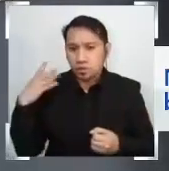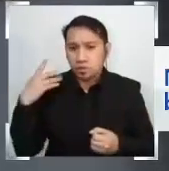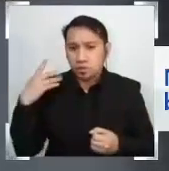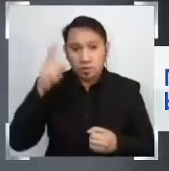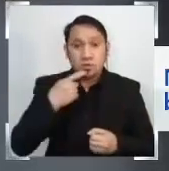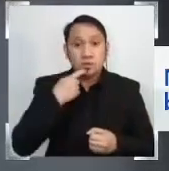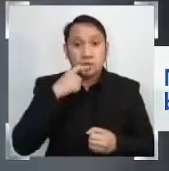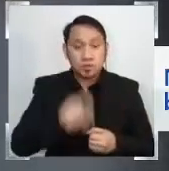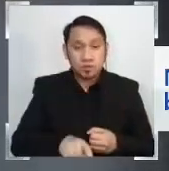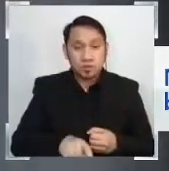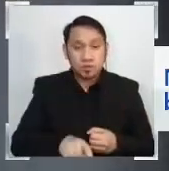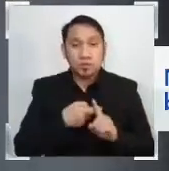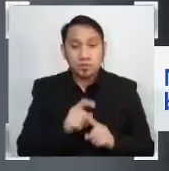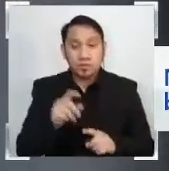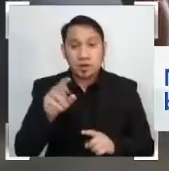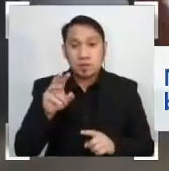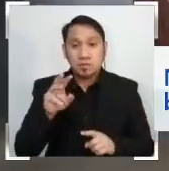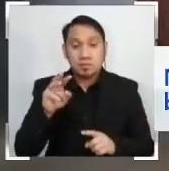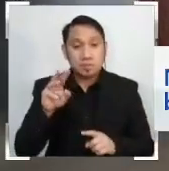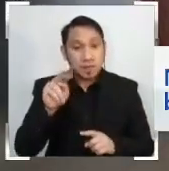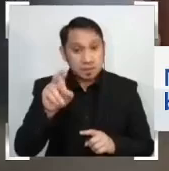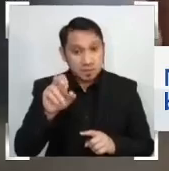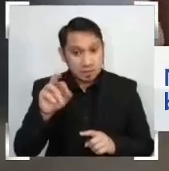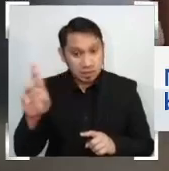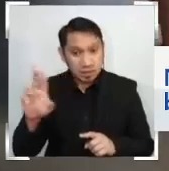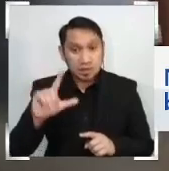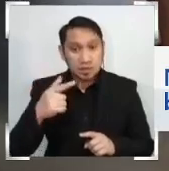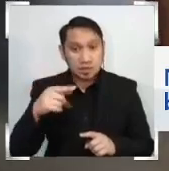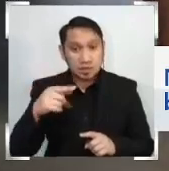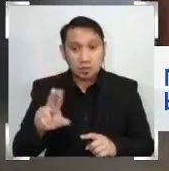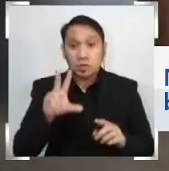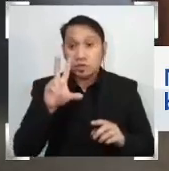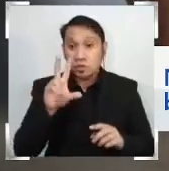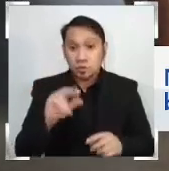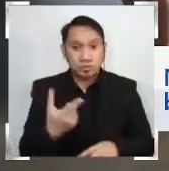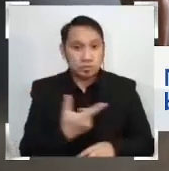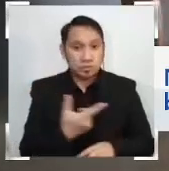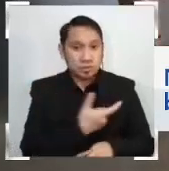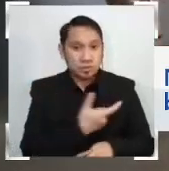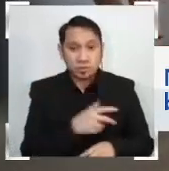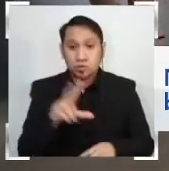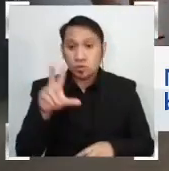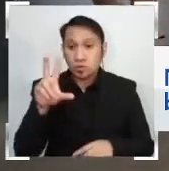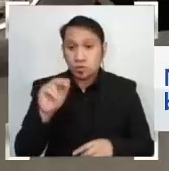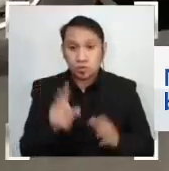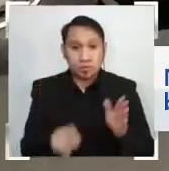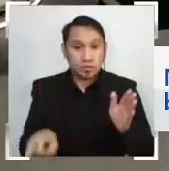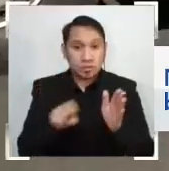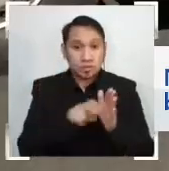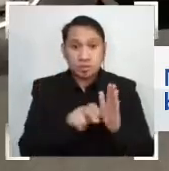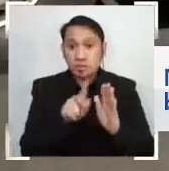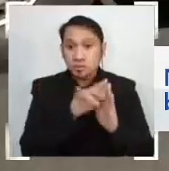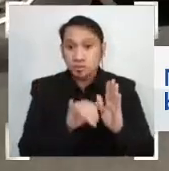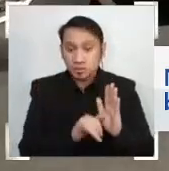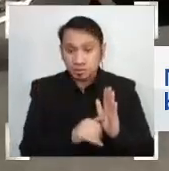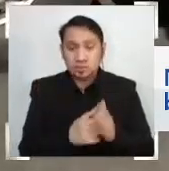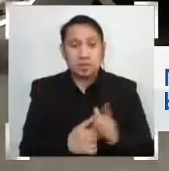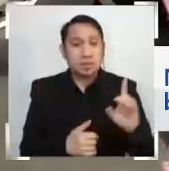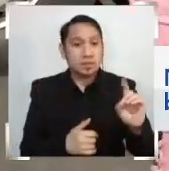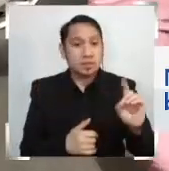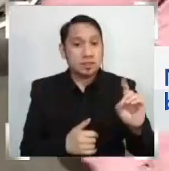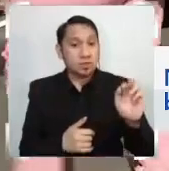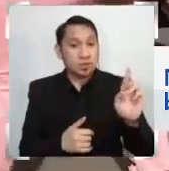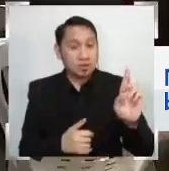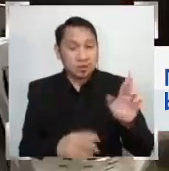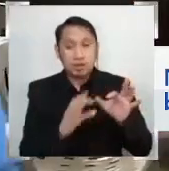Manila LGUs tungkol sa no vaccination, no ride policy. Nakikipag-ugnayan na rin daw ang DOTR sa Metropolitan